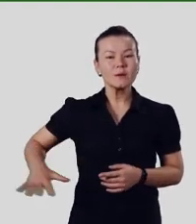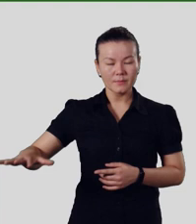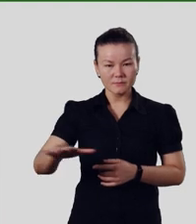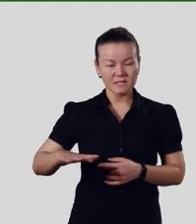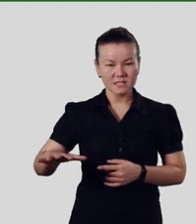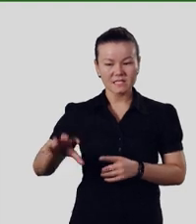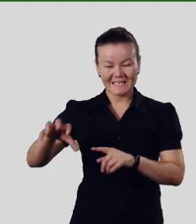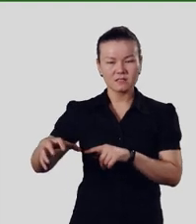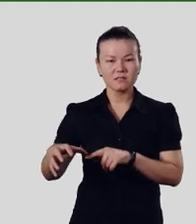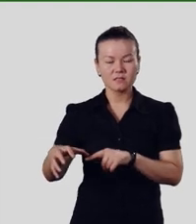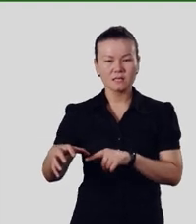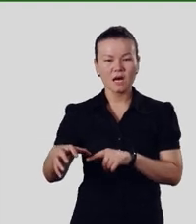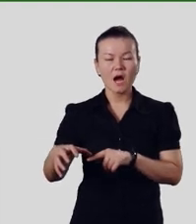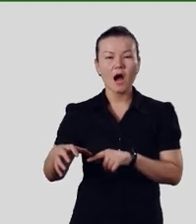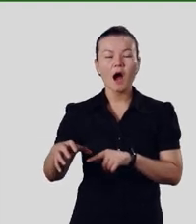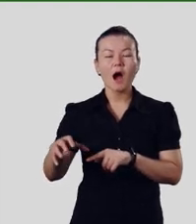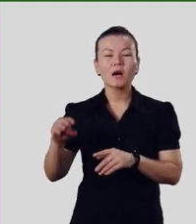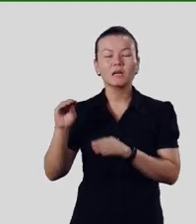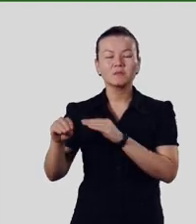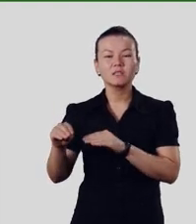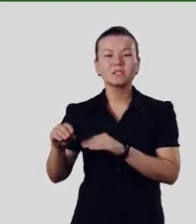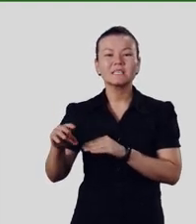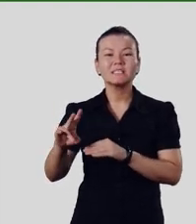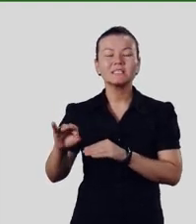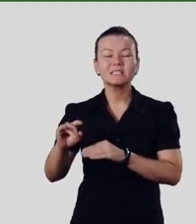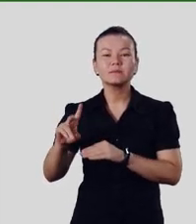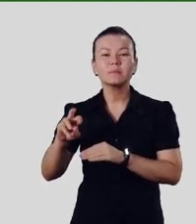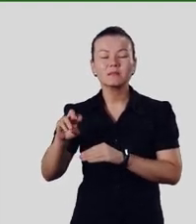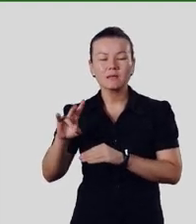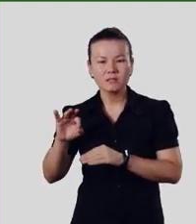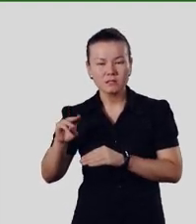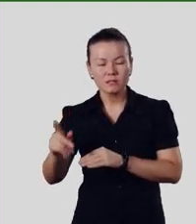Побережье континента окаймляют низменности.